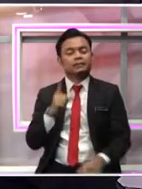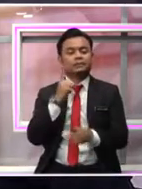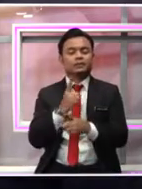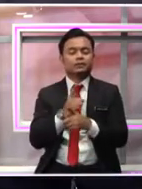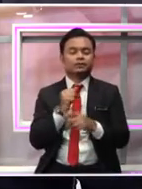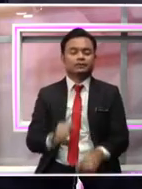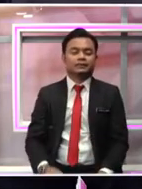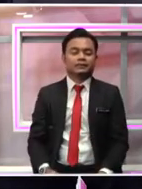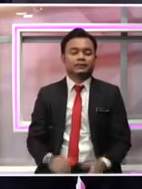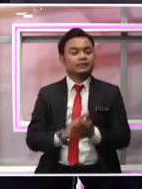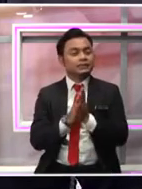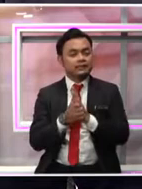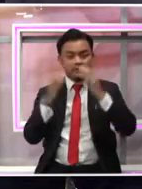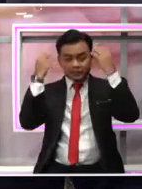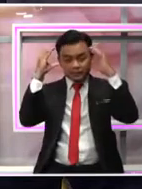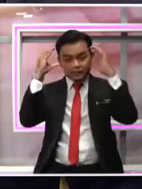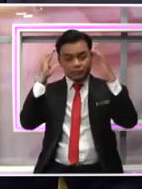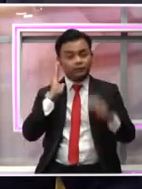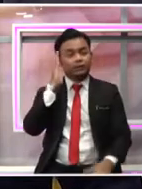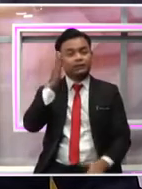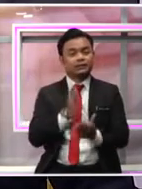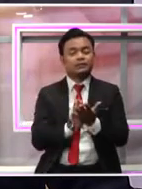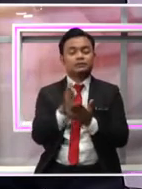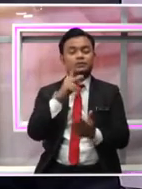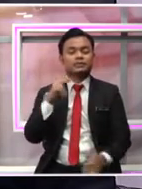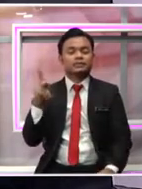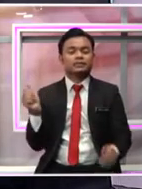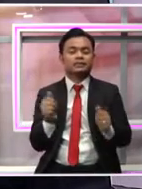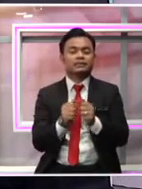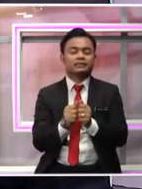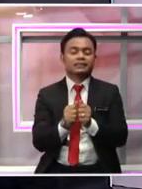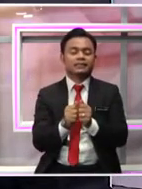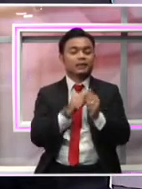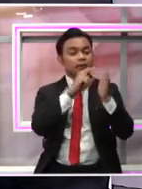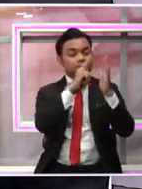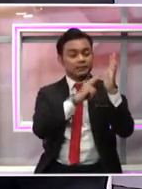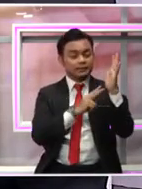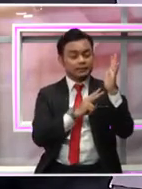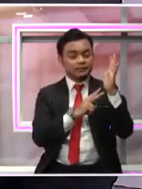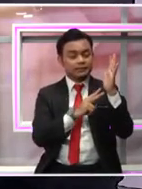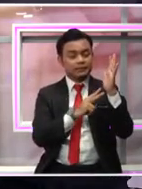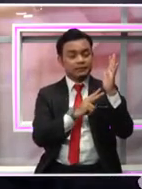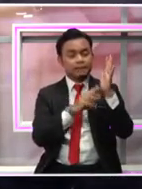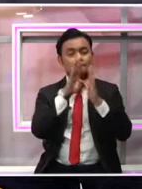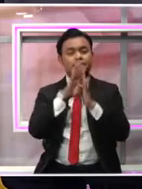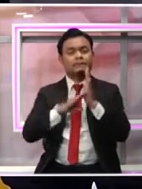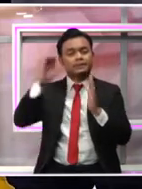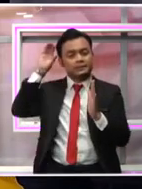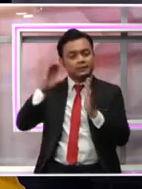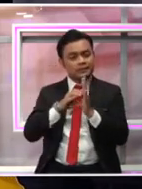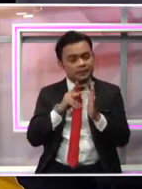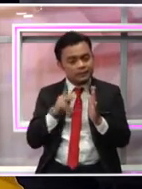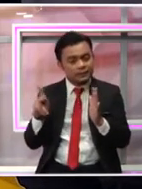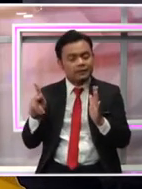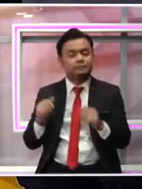cek guna teruskan lagi bolengan sesi membaca kita berdasarkan gambar tunggal Rihanna